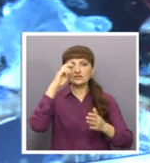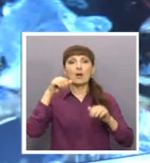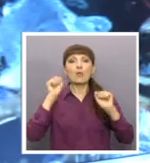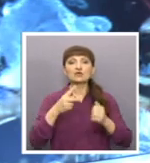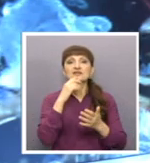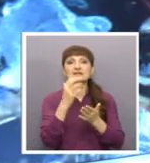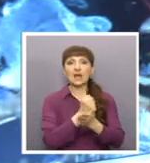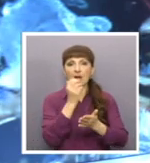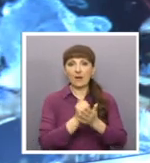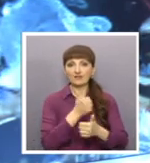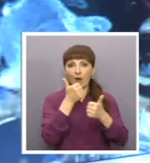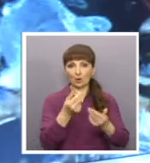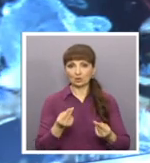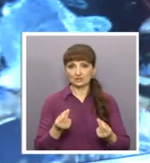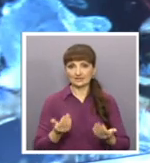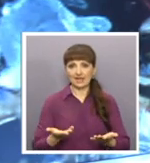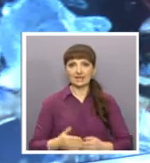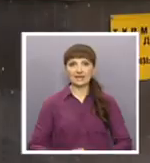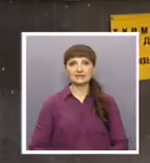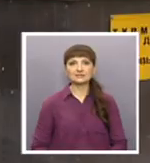могут зарабатывать хорошие деньги.